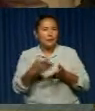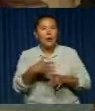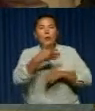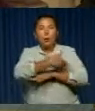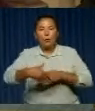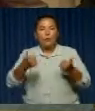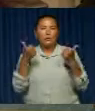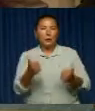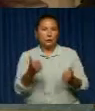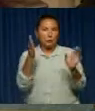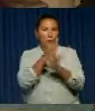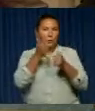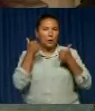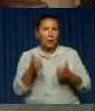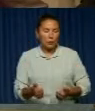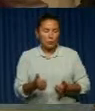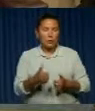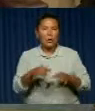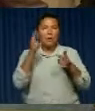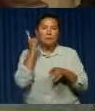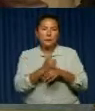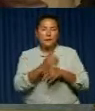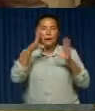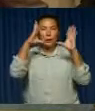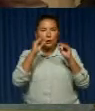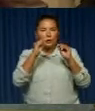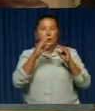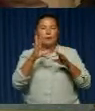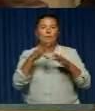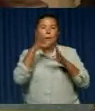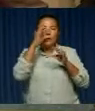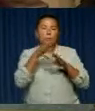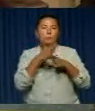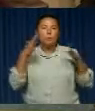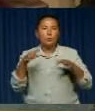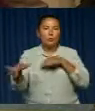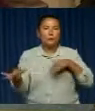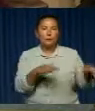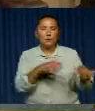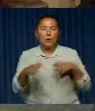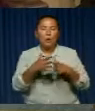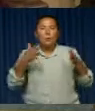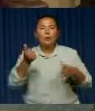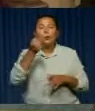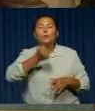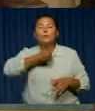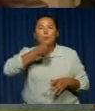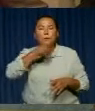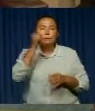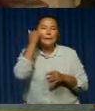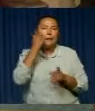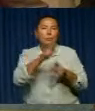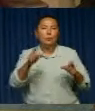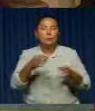көшелеріміз жақсы қазір. Міндетті түрде таңертең, кешке көп қозғалу керек. Ол біріншіден үлкен кісілерге айтатын бір ең жақсы